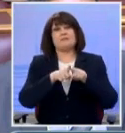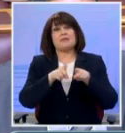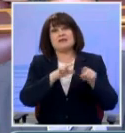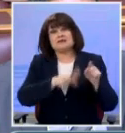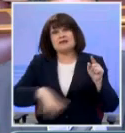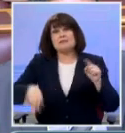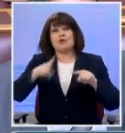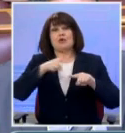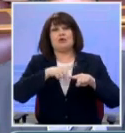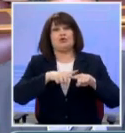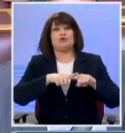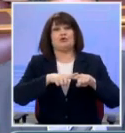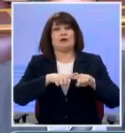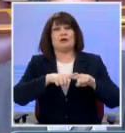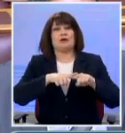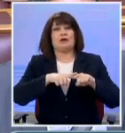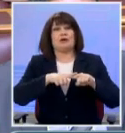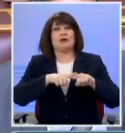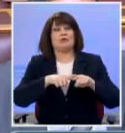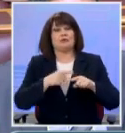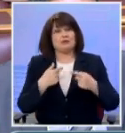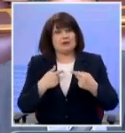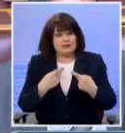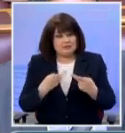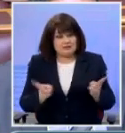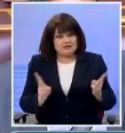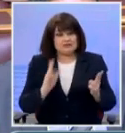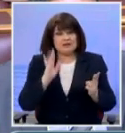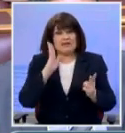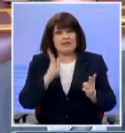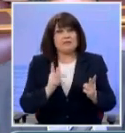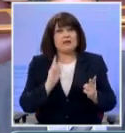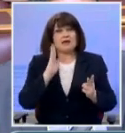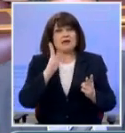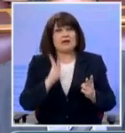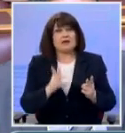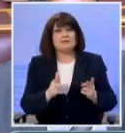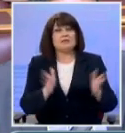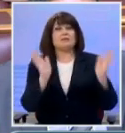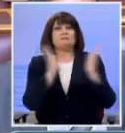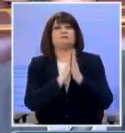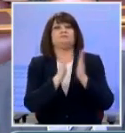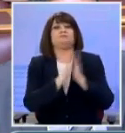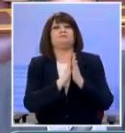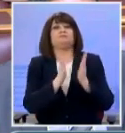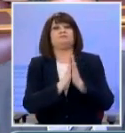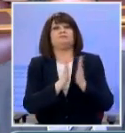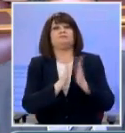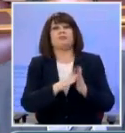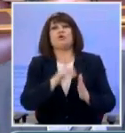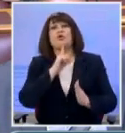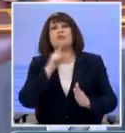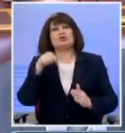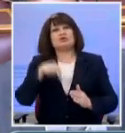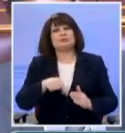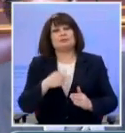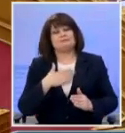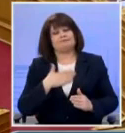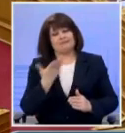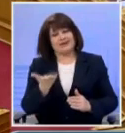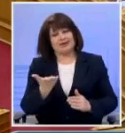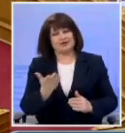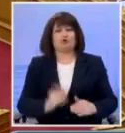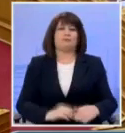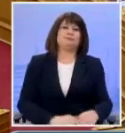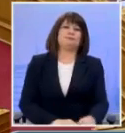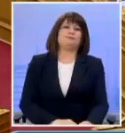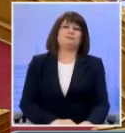λαό να μας επιτρέπετε καθημερινά να σας χειροκροτούμε όπως το κάναμε και σήμερα. Σας